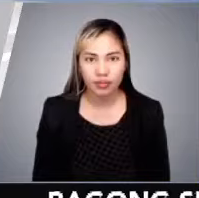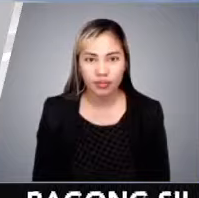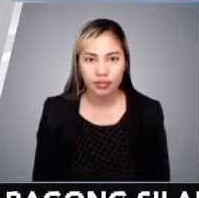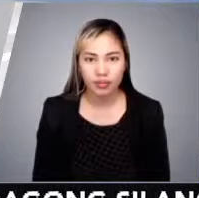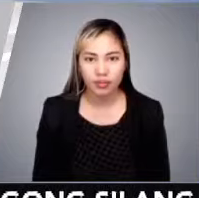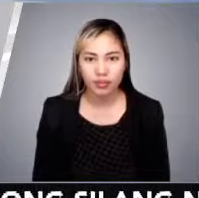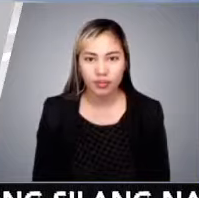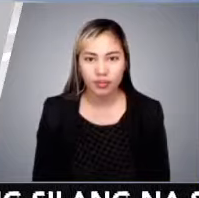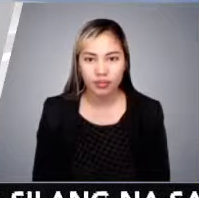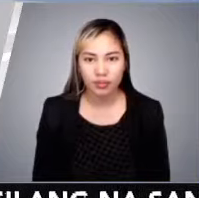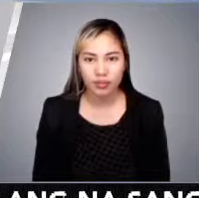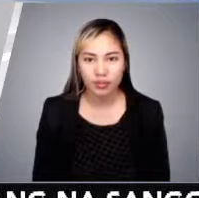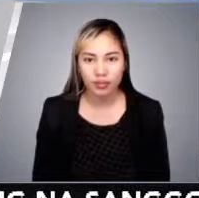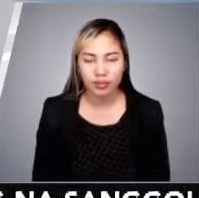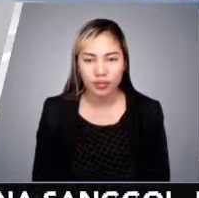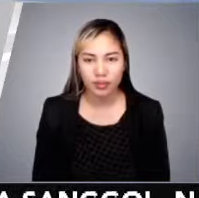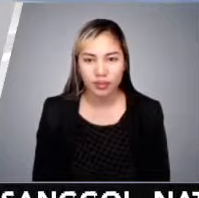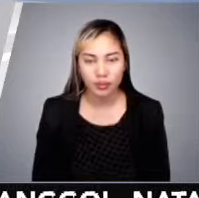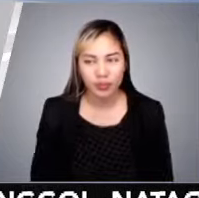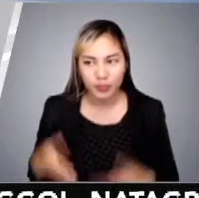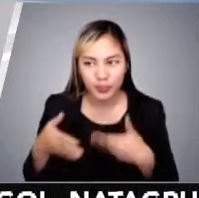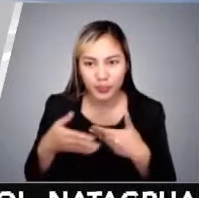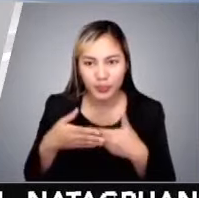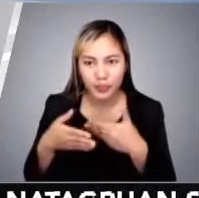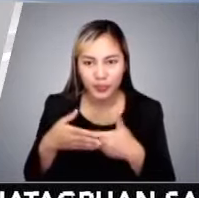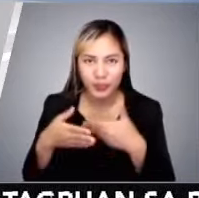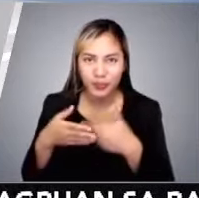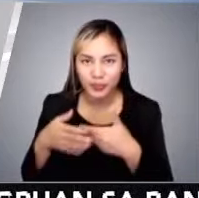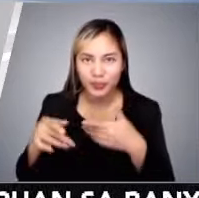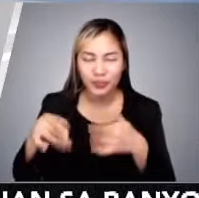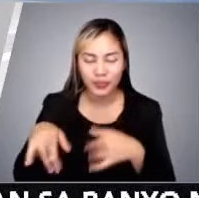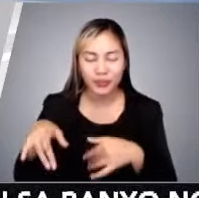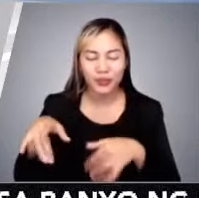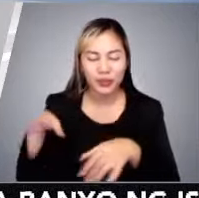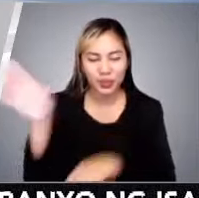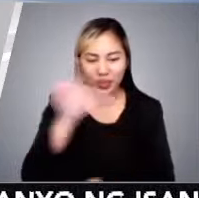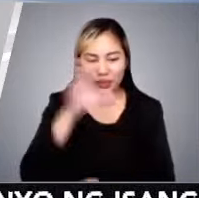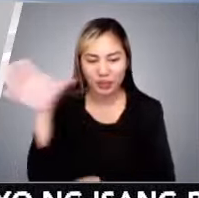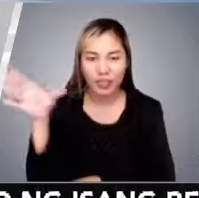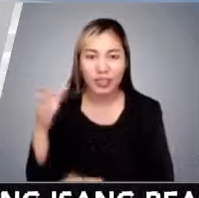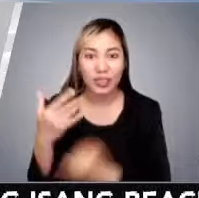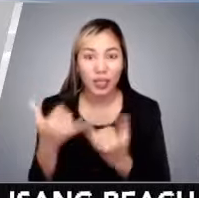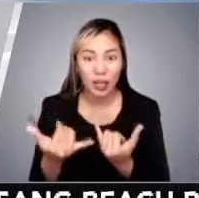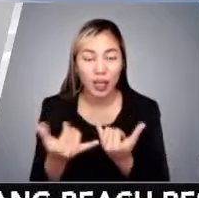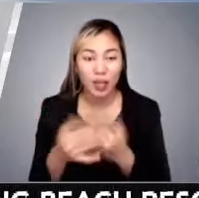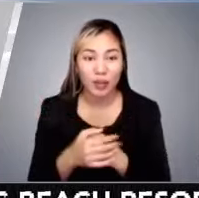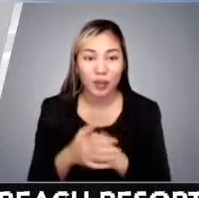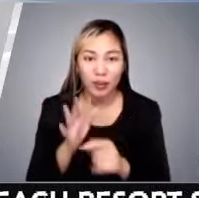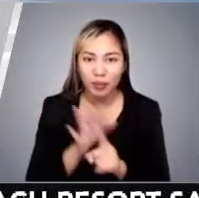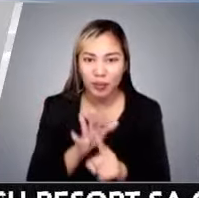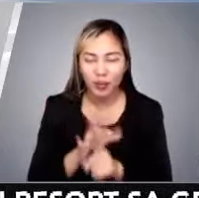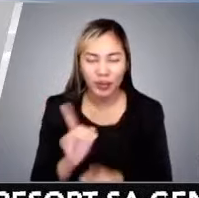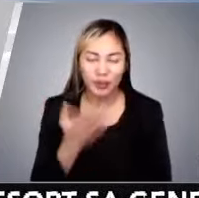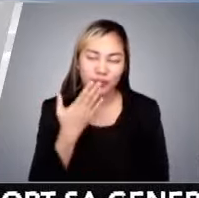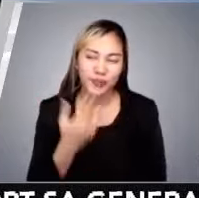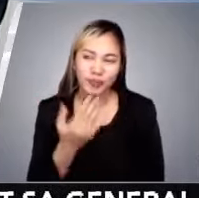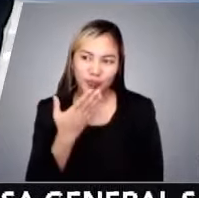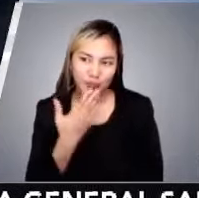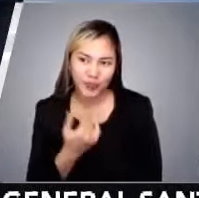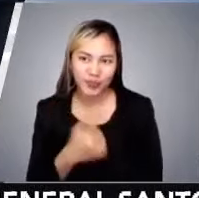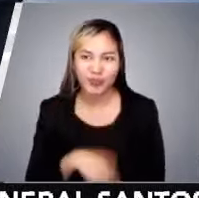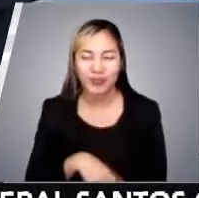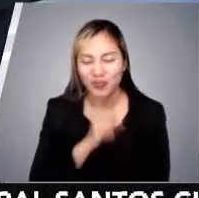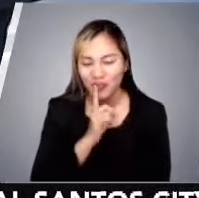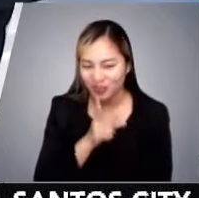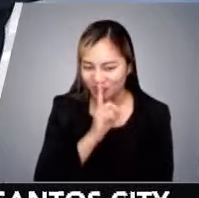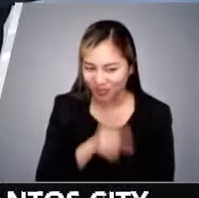Days to go na lang. Ngayon kong Simoy na papasko na talaga. In demand daw ang lambing. Ooh, diba? Totoo yan. Ang